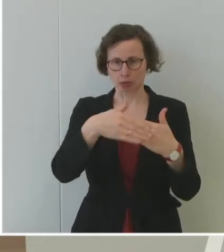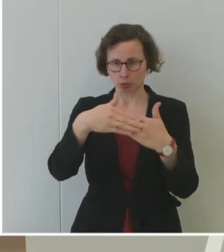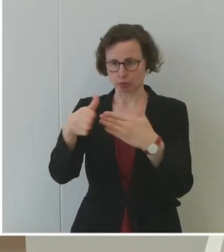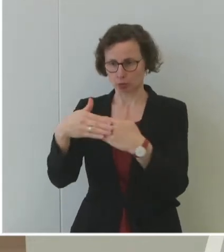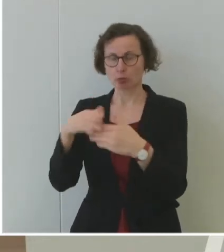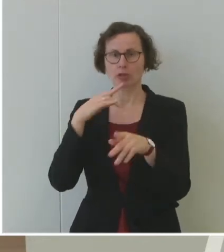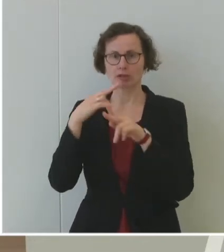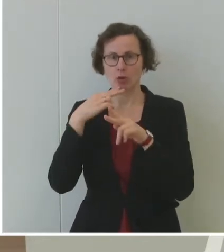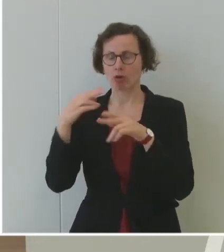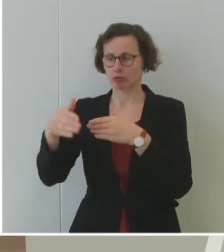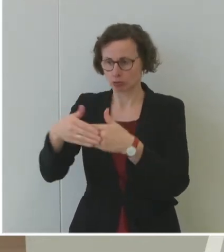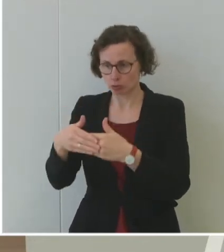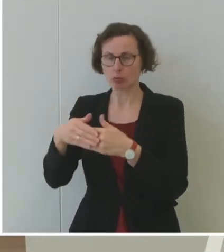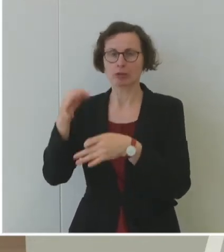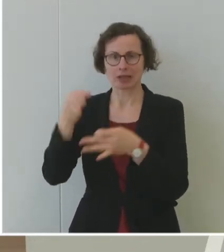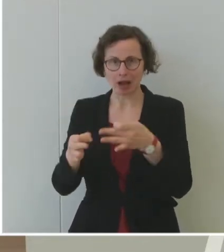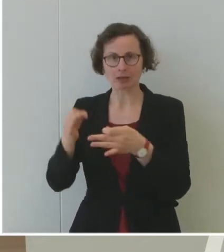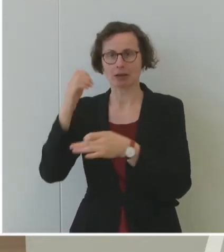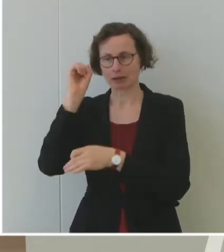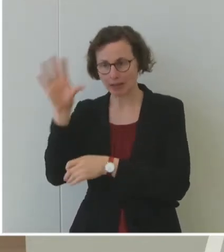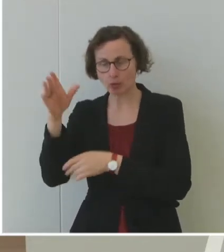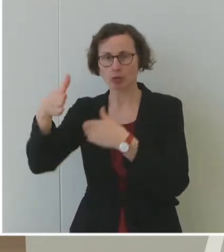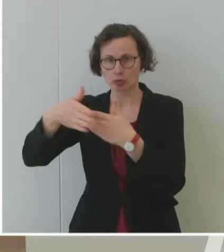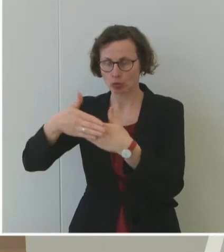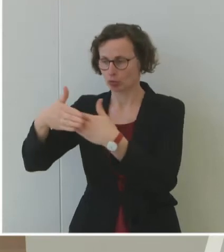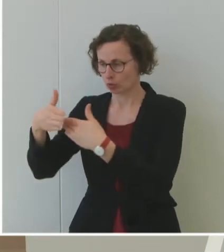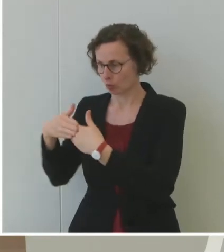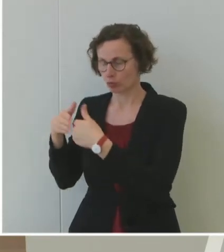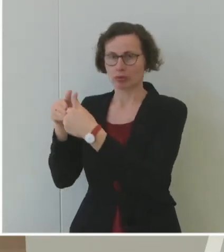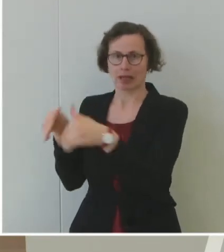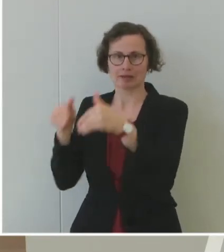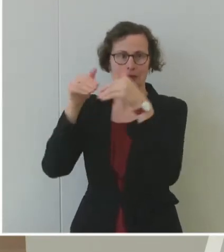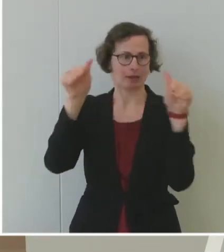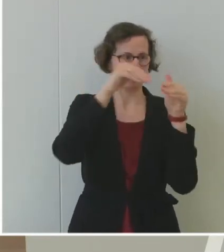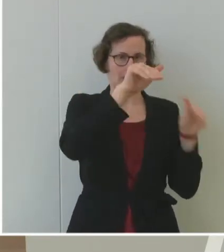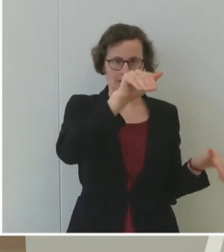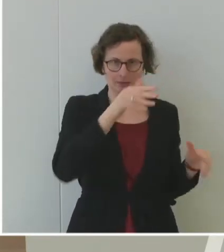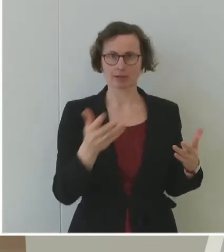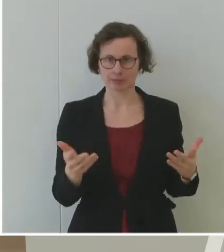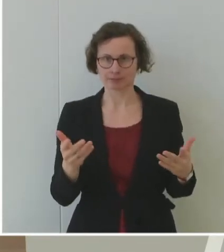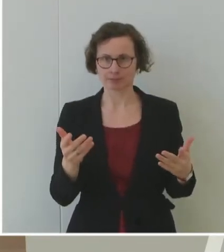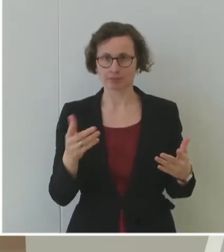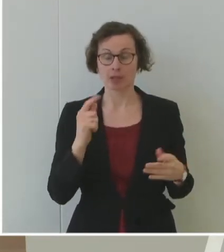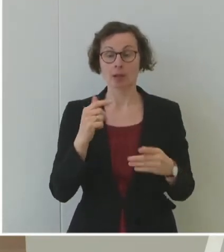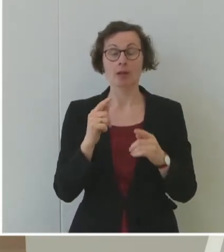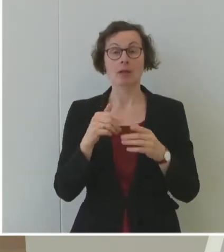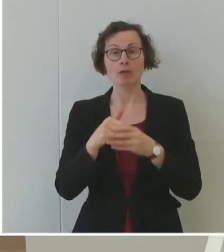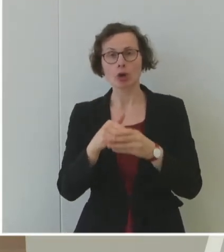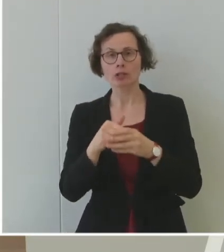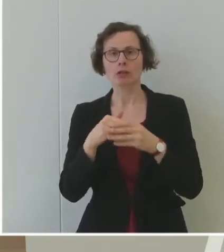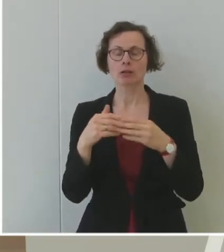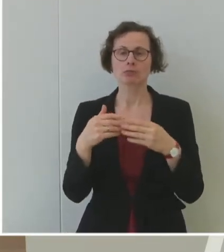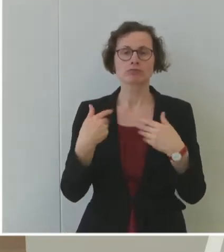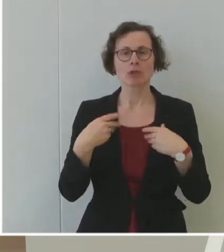Restaurants, Theater, Kinos haben zu und unsere Grenzen sind dicht. Mit Freunden in den Park, gemeinsames